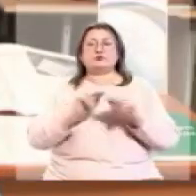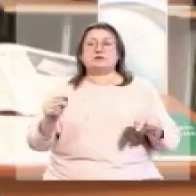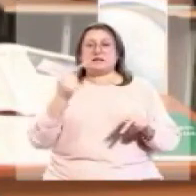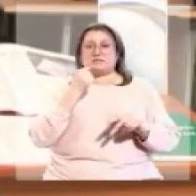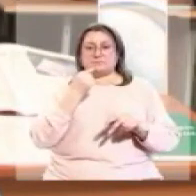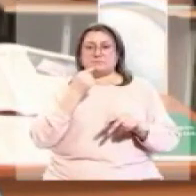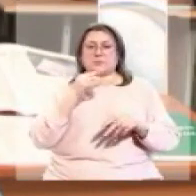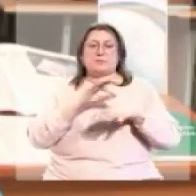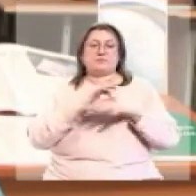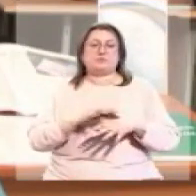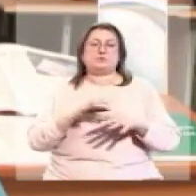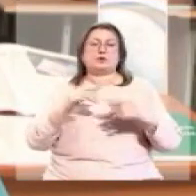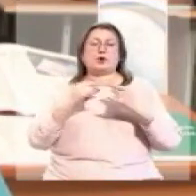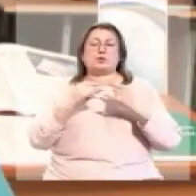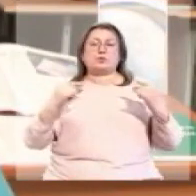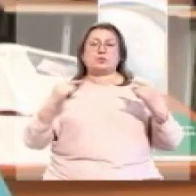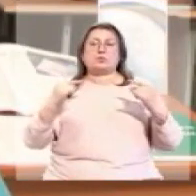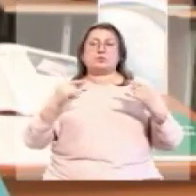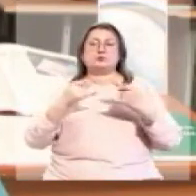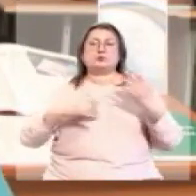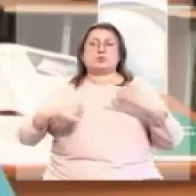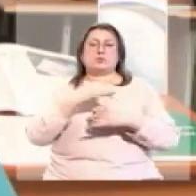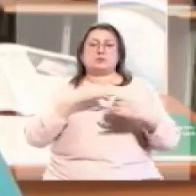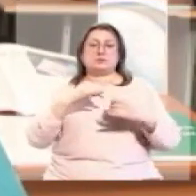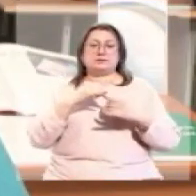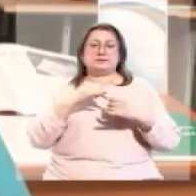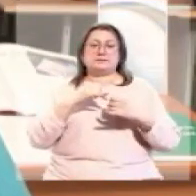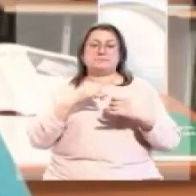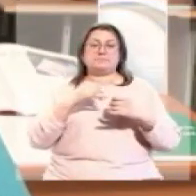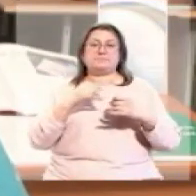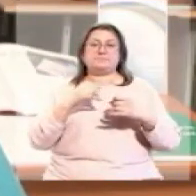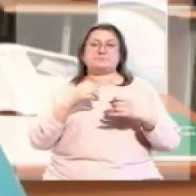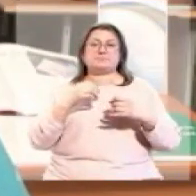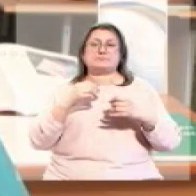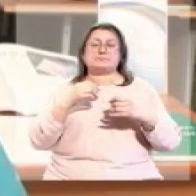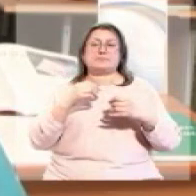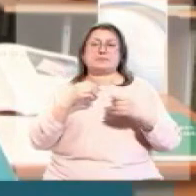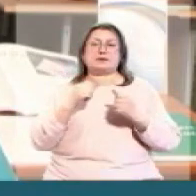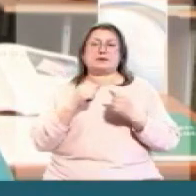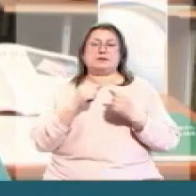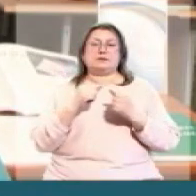языкам проводит круглый стол казахтильным булаша казахтильде.